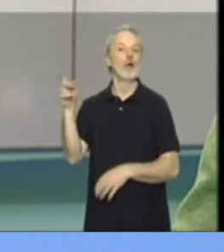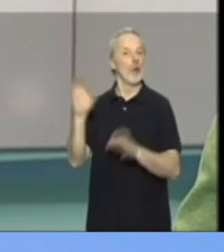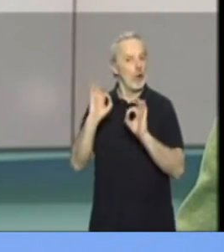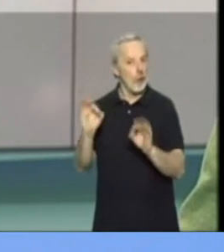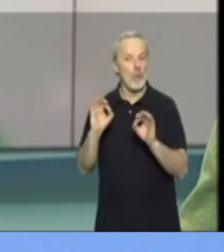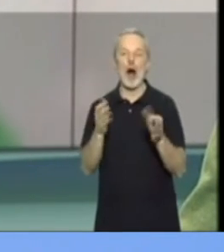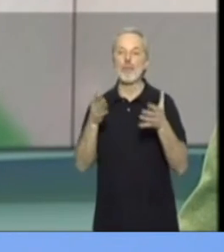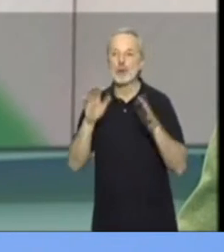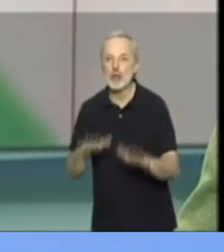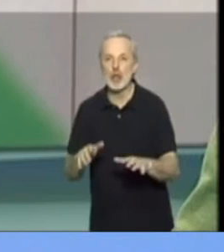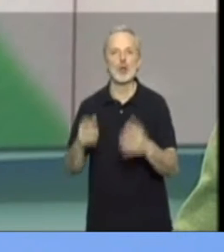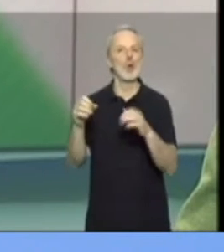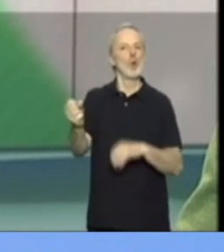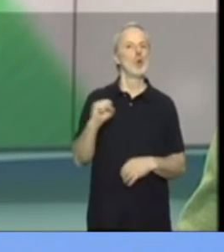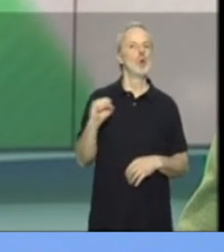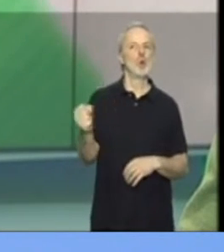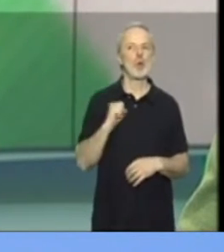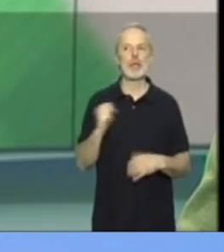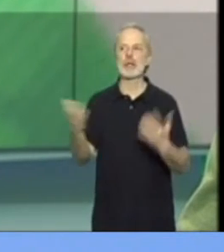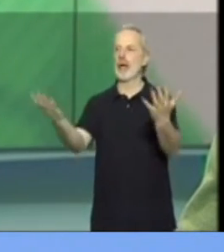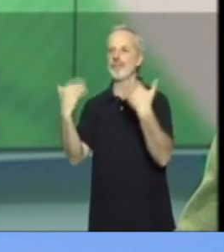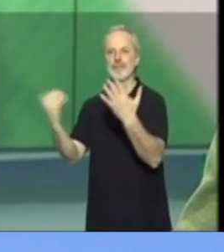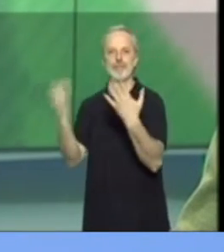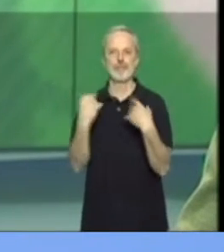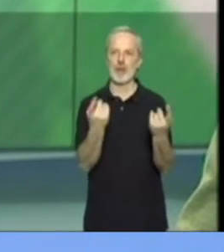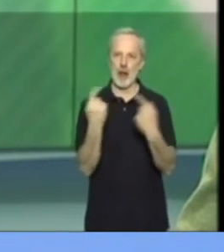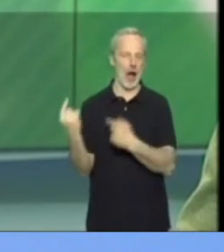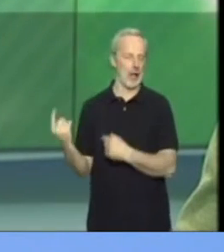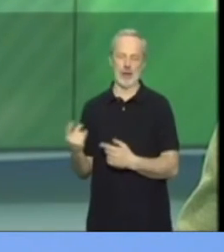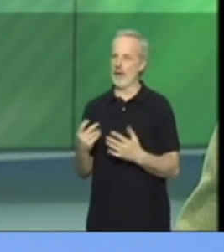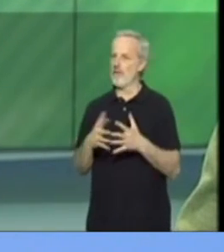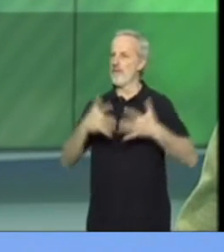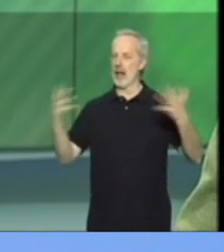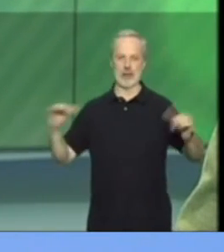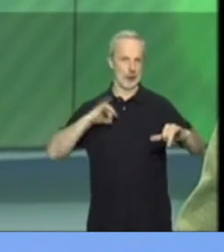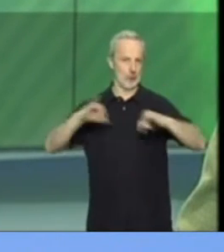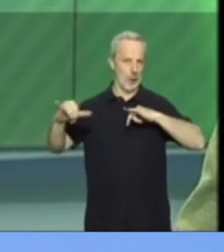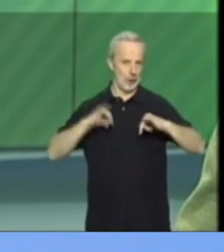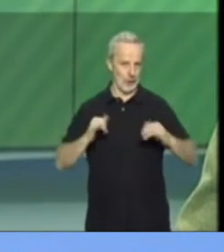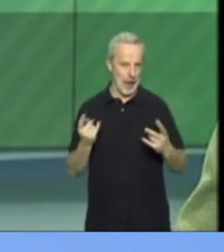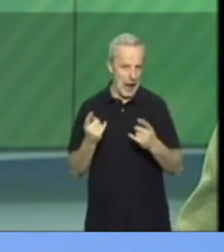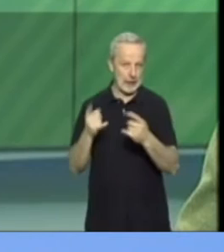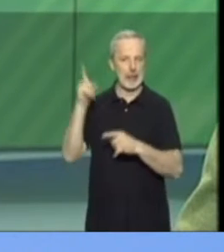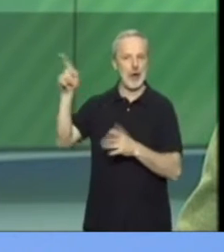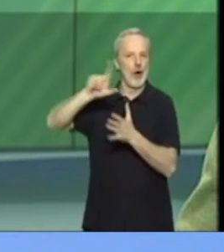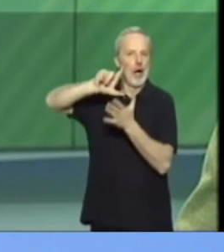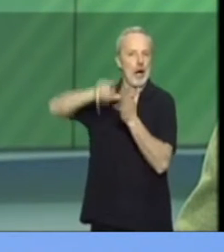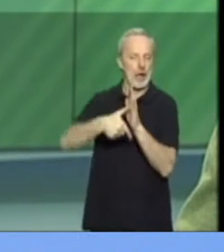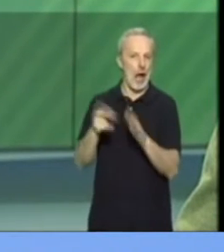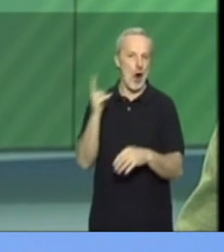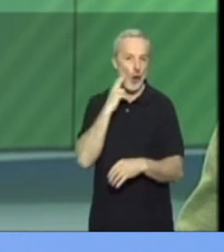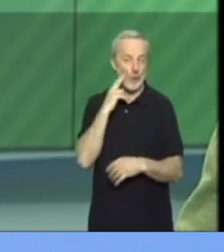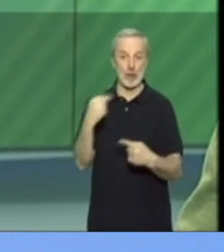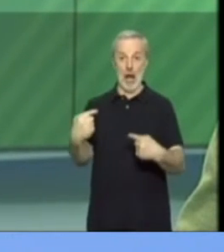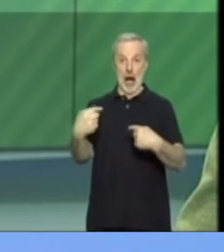Je to, neváhal bych říct, jeden z nejvýznamnějších sportovních podniků vůbec v Olomouckém kraji. A pro nás jako